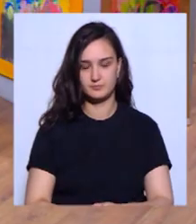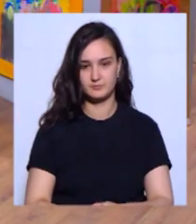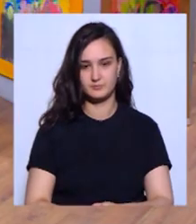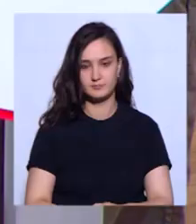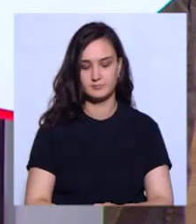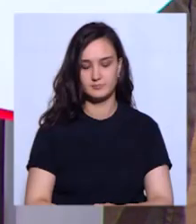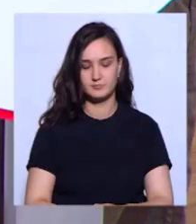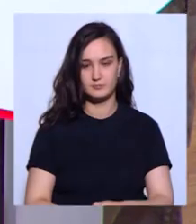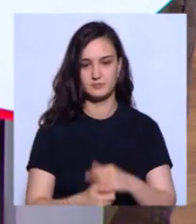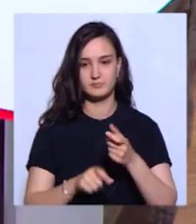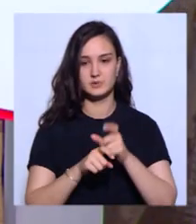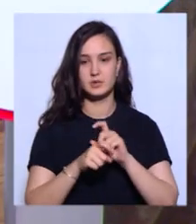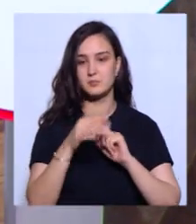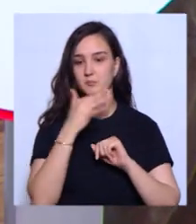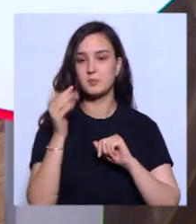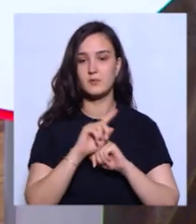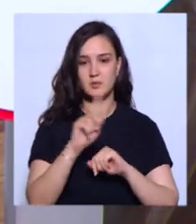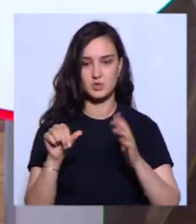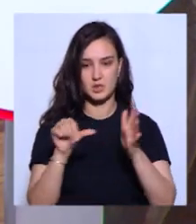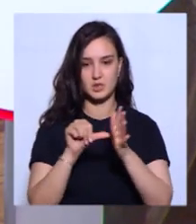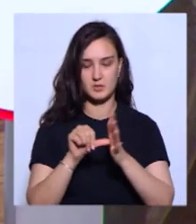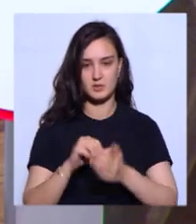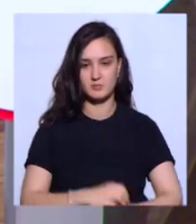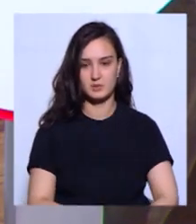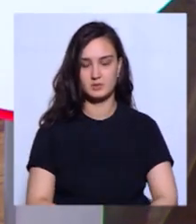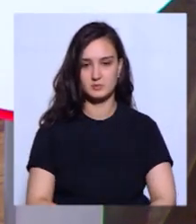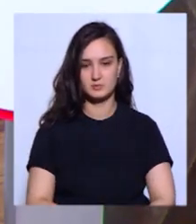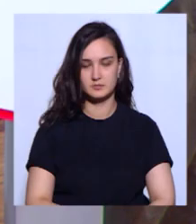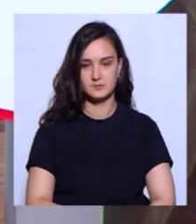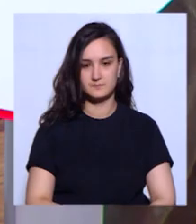ძალიან ბევრ რამეში მოგეხმარებათ, ძალიან ბევრ რამეში.